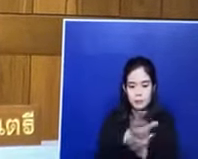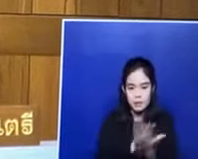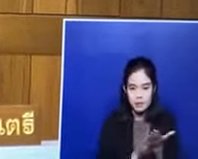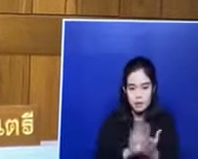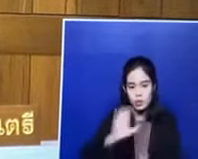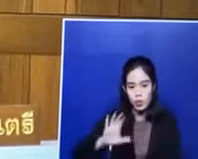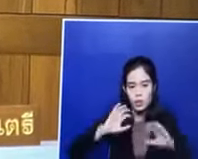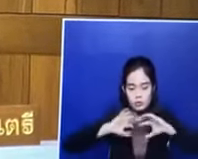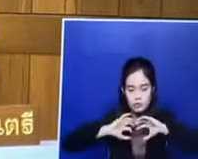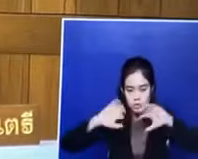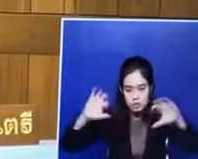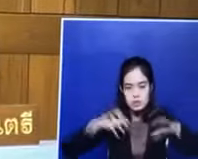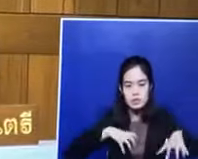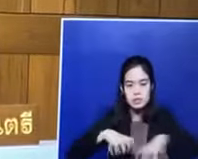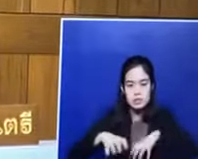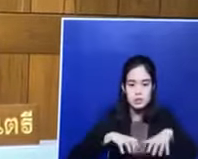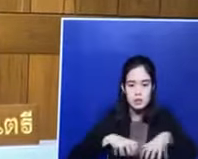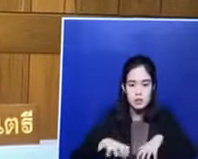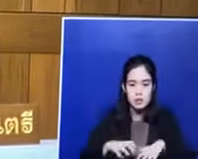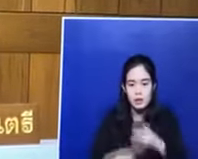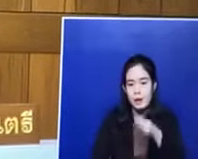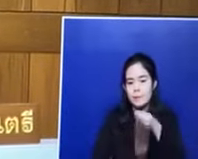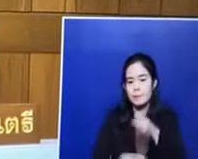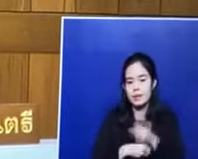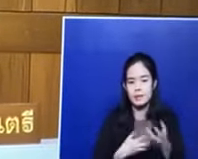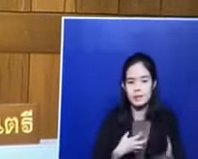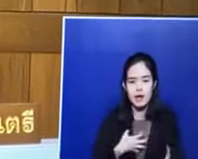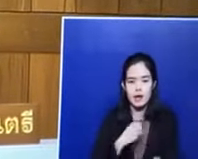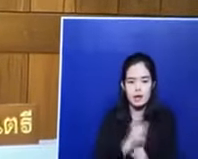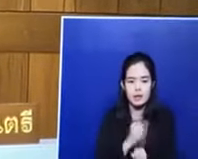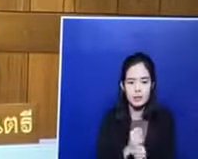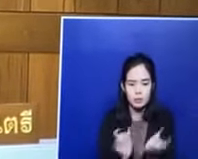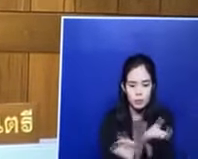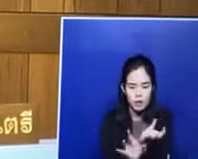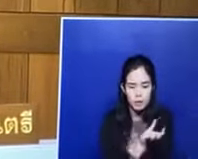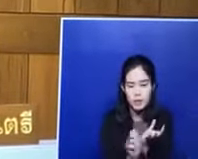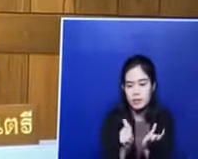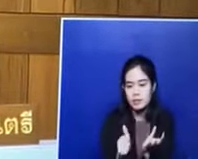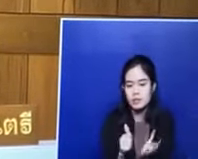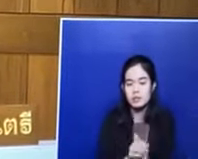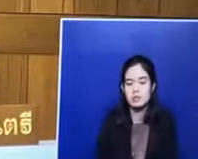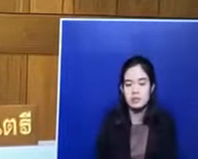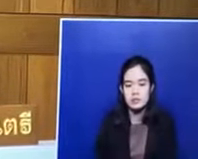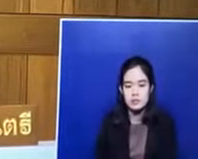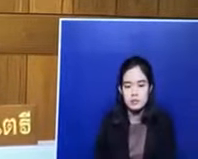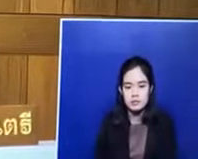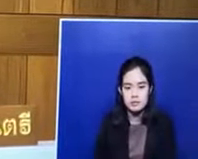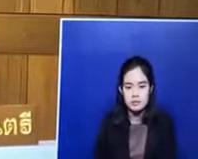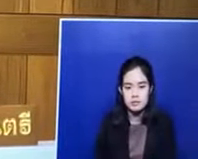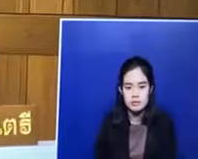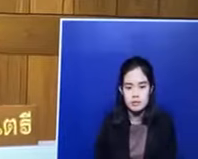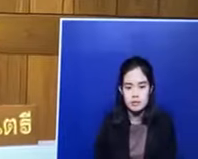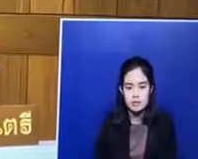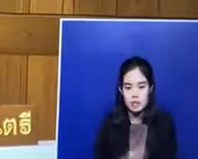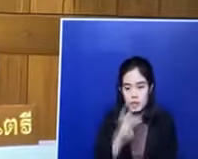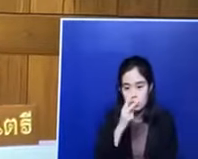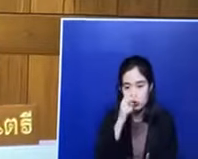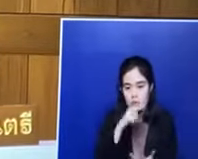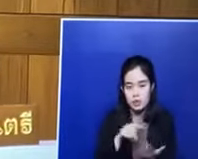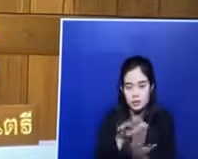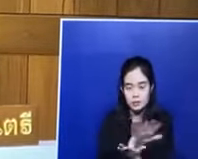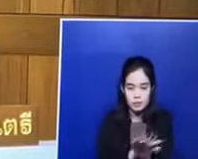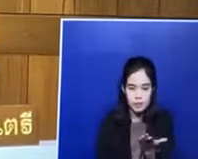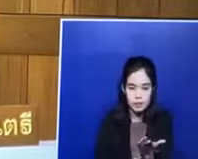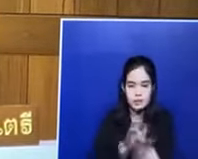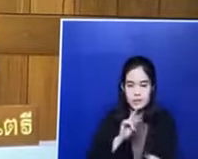ฐบาลผมได้มีการจัดทำมาตรการในการเพิ่มประสิทธิภาพการใช้จ่ายงบประมาณส่งผลให้ผลการกระจายในภาพรวมของประเทศมีแนวโน้มที่เพิ่มสู